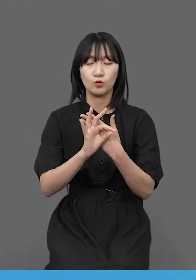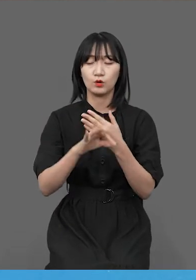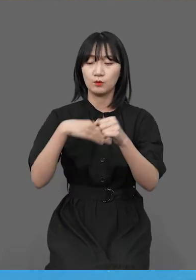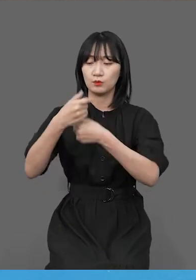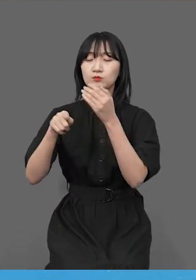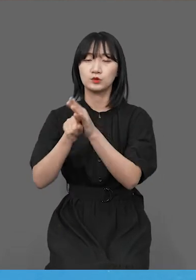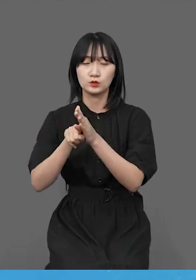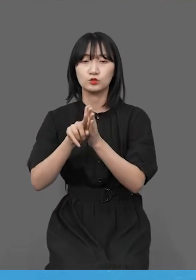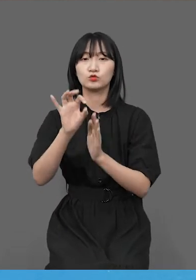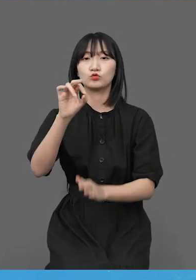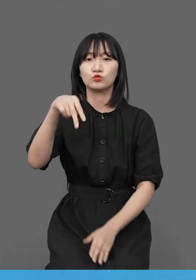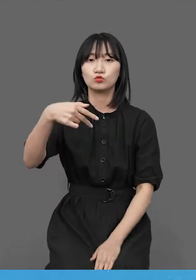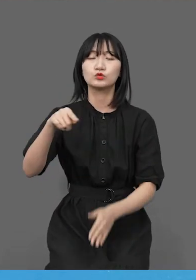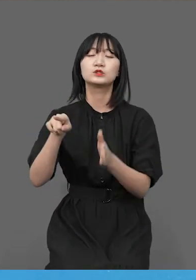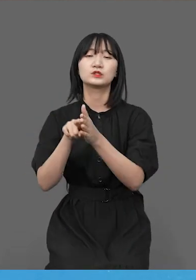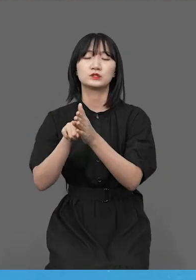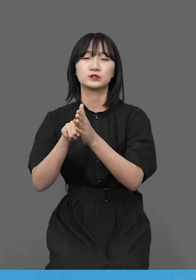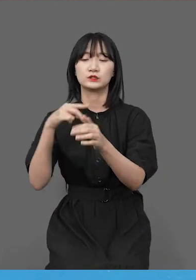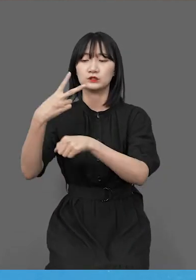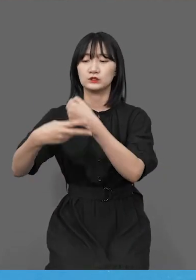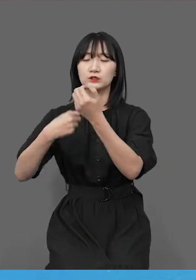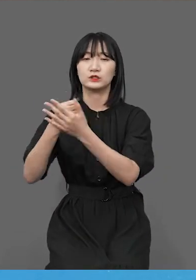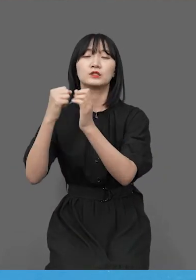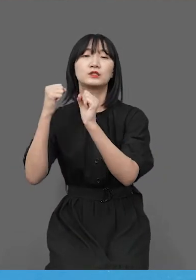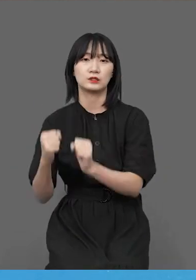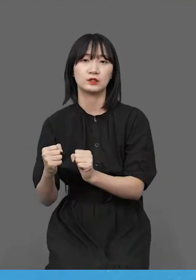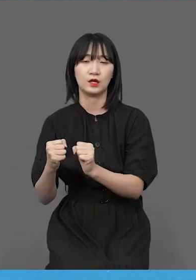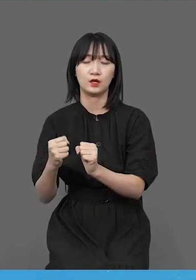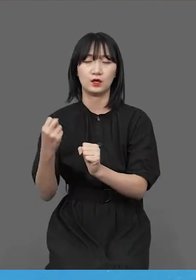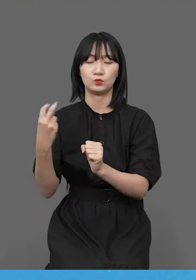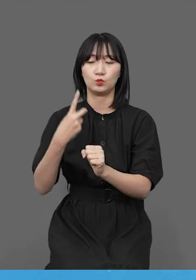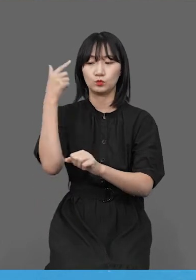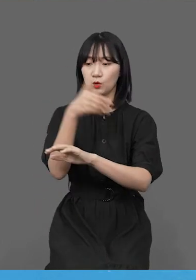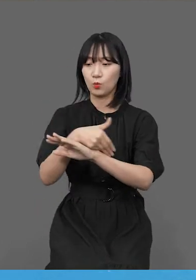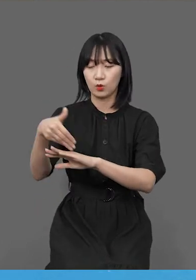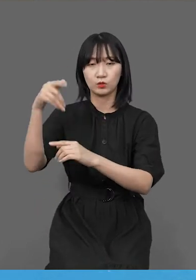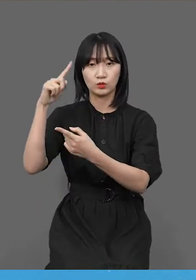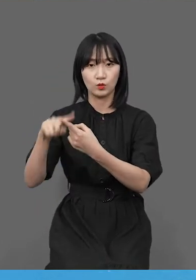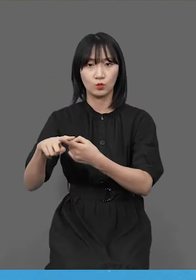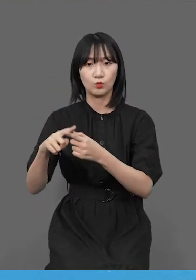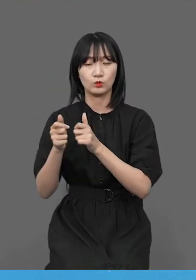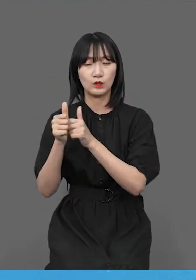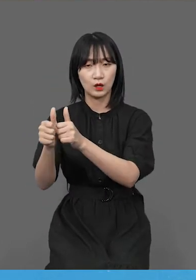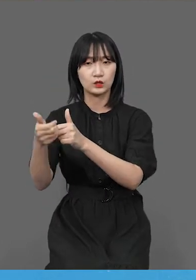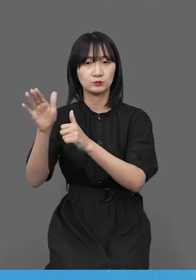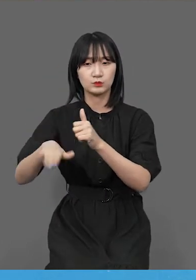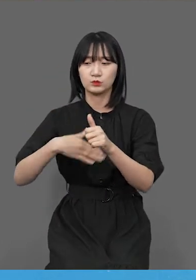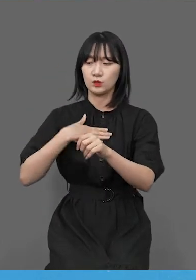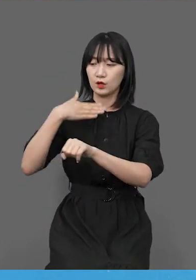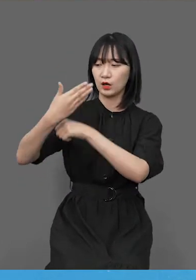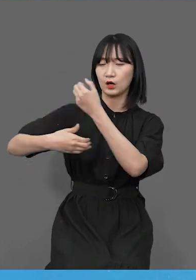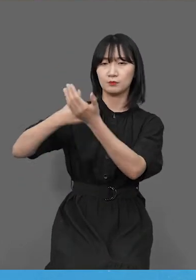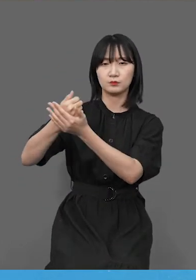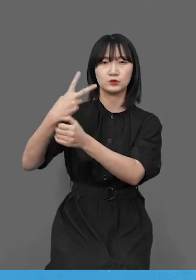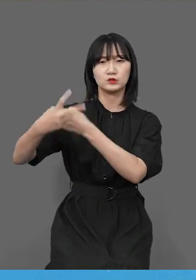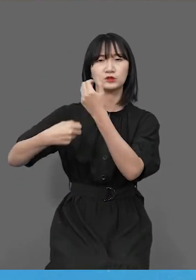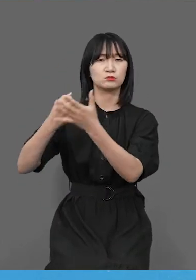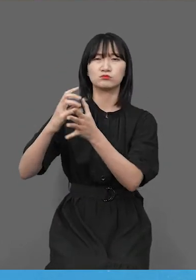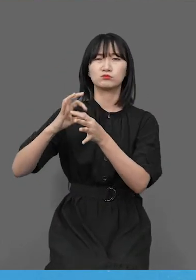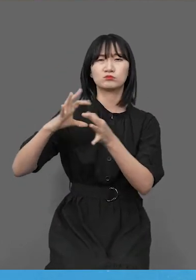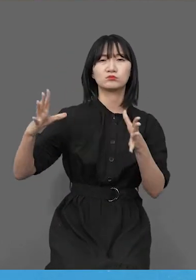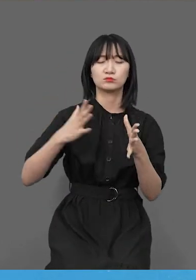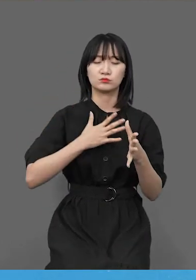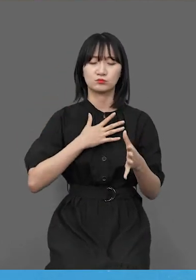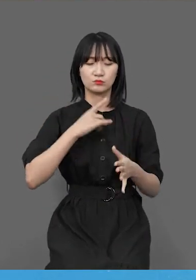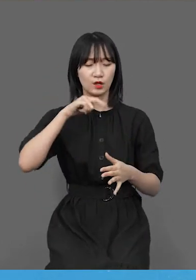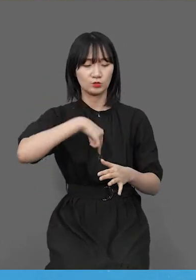되는 것이고, 그러면 공통 설계를 생각할 겁니다. 하지만 나는 창조주 하나님이라는 존재, 신, 그런 거 없어. 모든 건